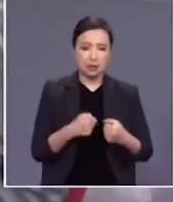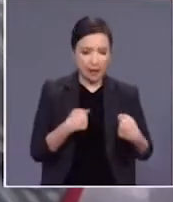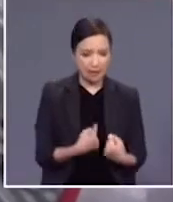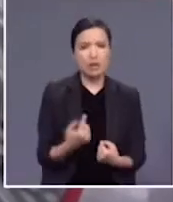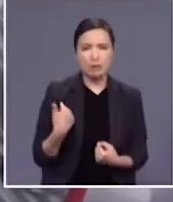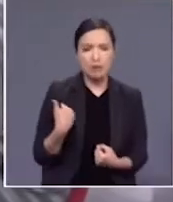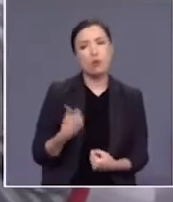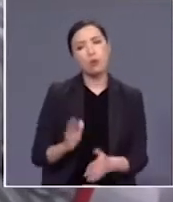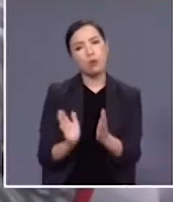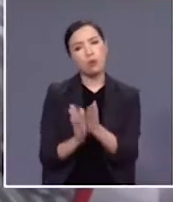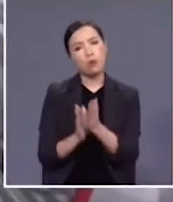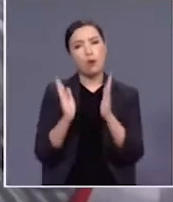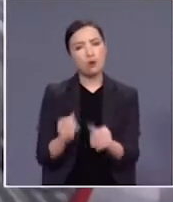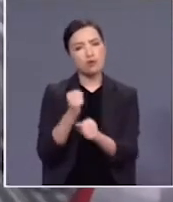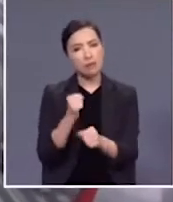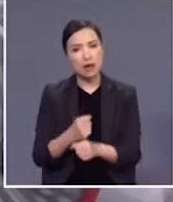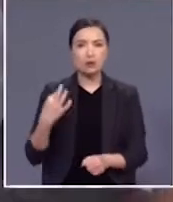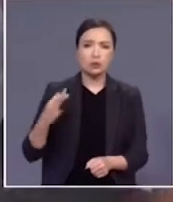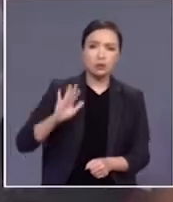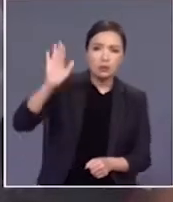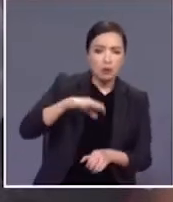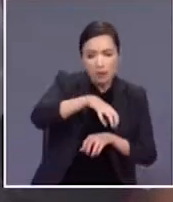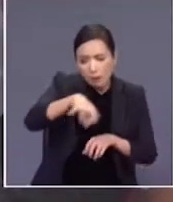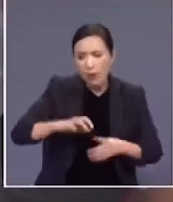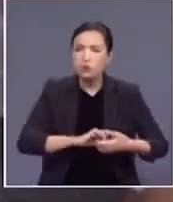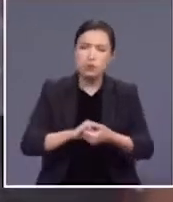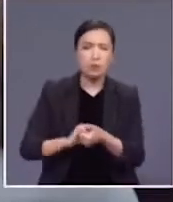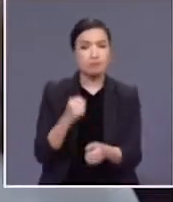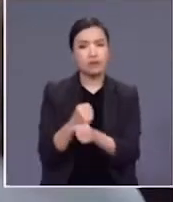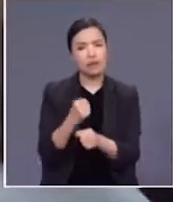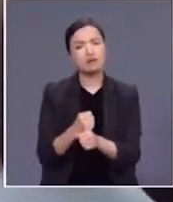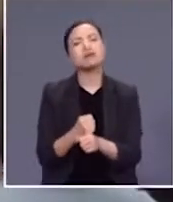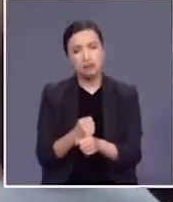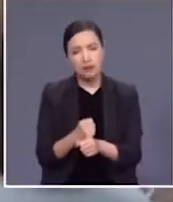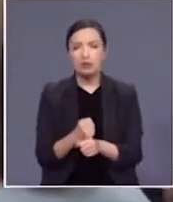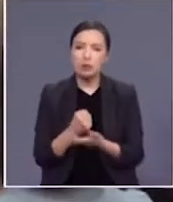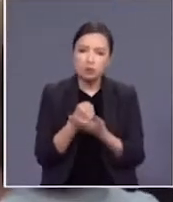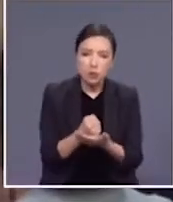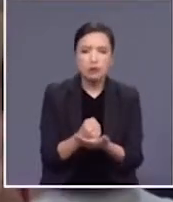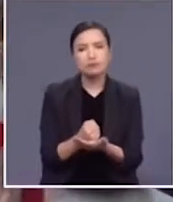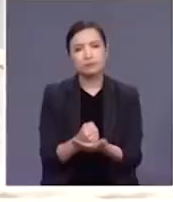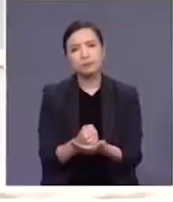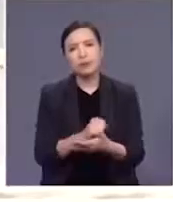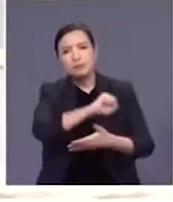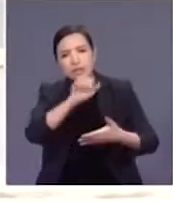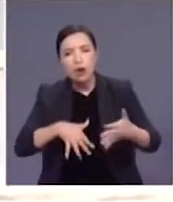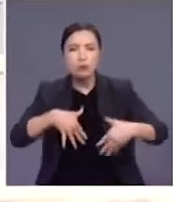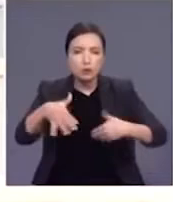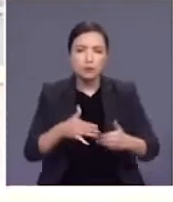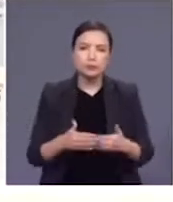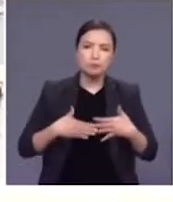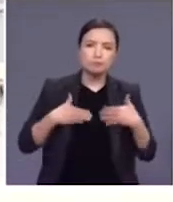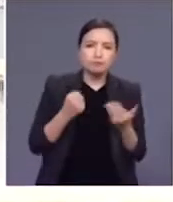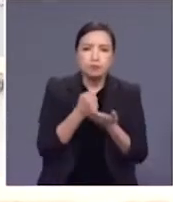ขอชื่นชมเจ้าหน้าที่จิตอาสาและทุกภาคส่วนที่ร่วมกันทำงานเพื่อบำบัดทุกข์บำรุงสุขให้กับพี่น้องประชาชน